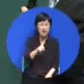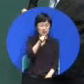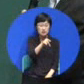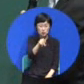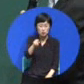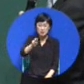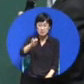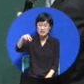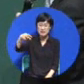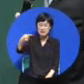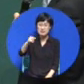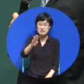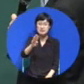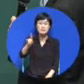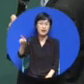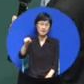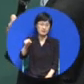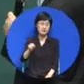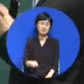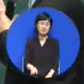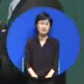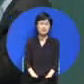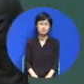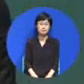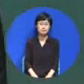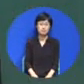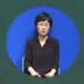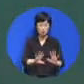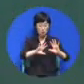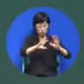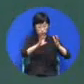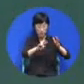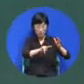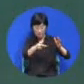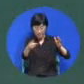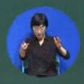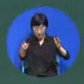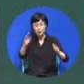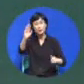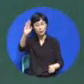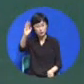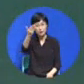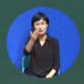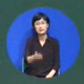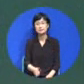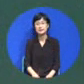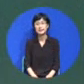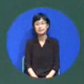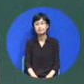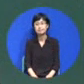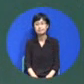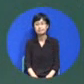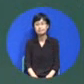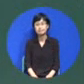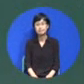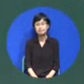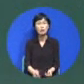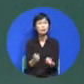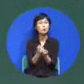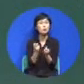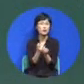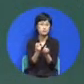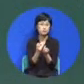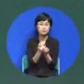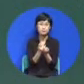미스바 운동이에요. That was the 그러니까 Mizpah movement. 국가를 바꾸는 역사가 시작됐어요. The work to really change the nation